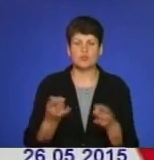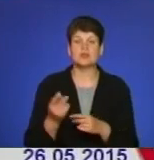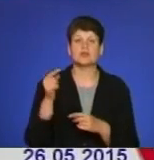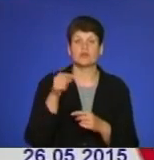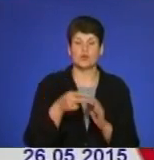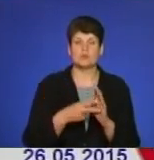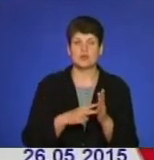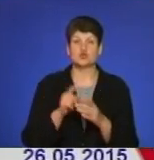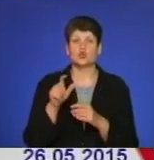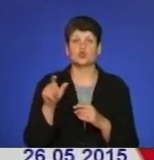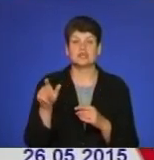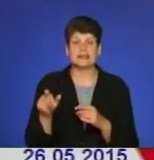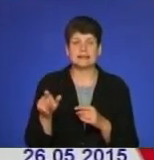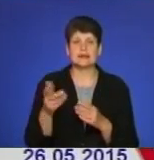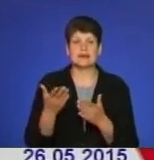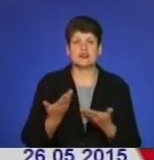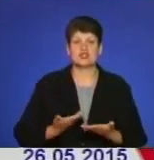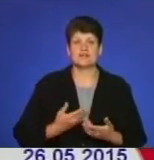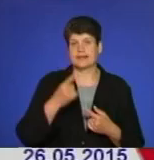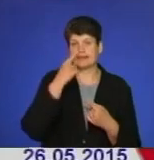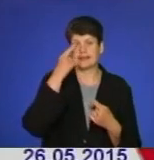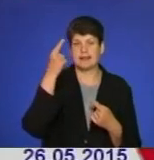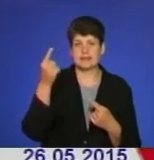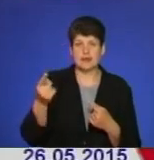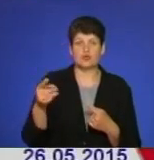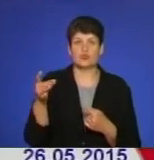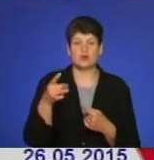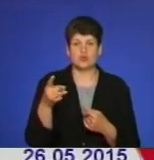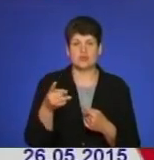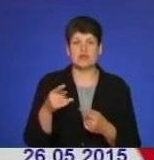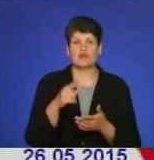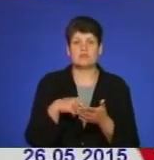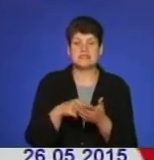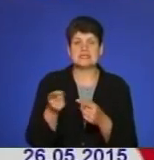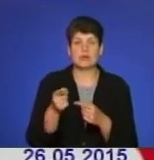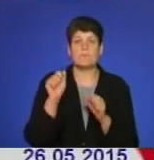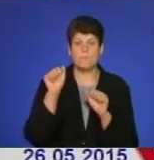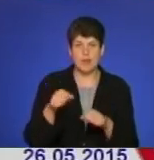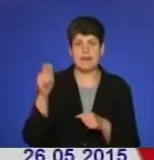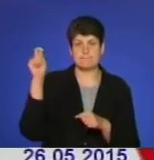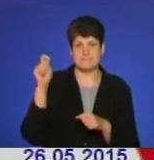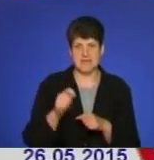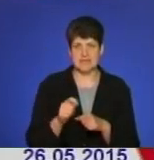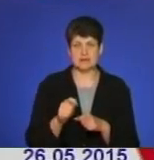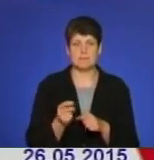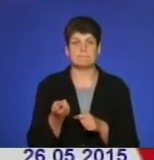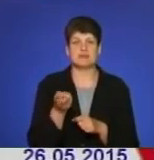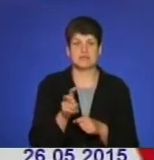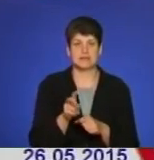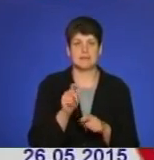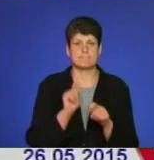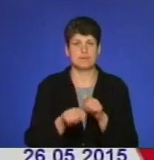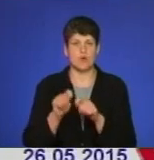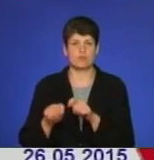плані, щоб людина, яка живе в далекому віддаленому районі та в місті Тернополі, могла приїхати, прийти,